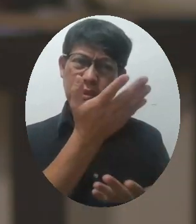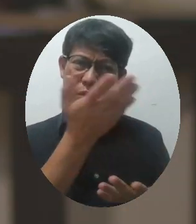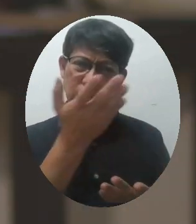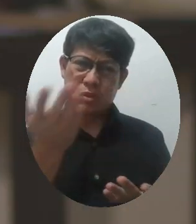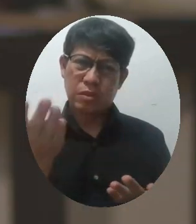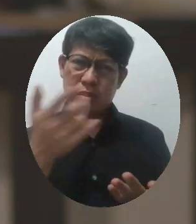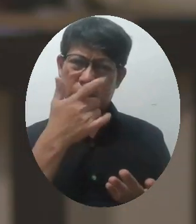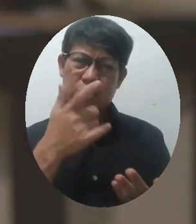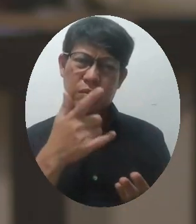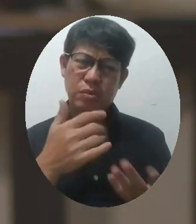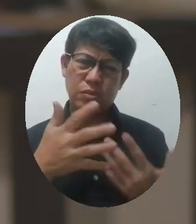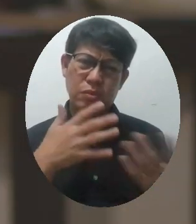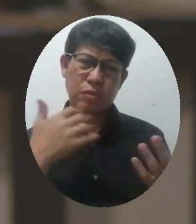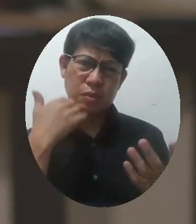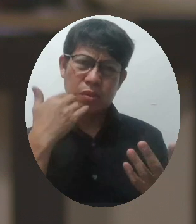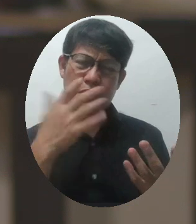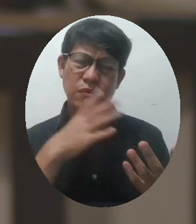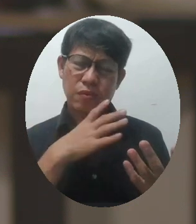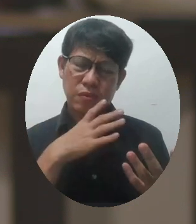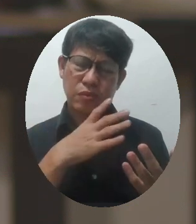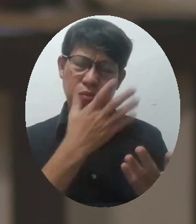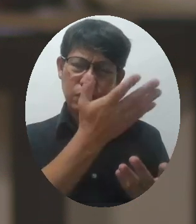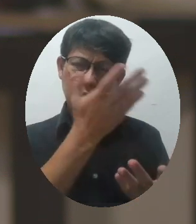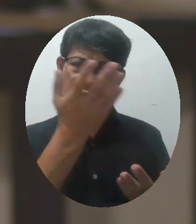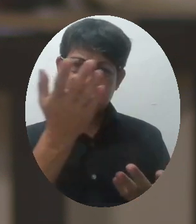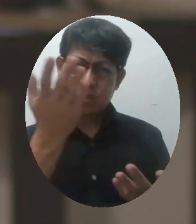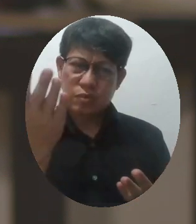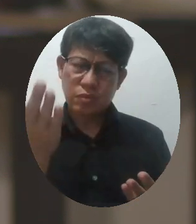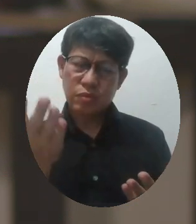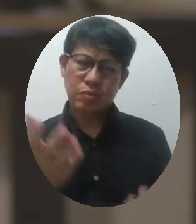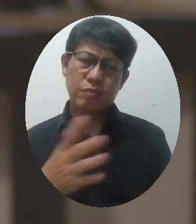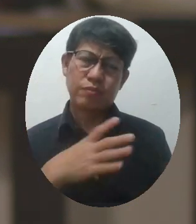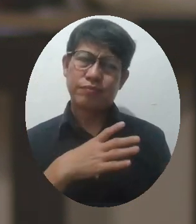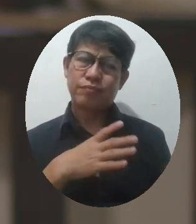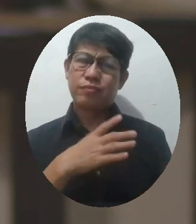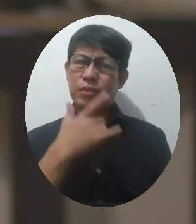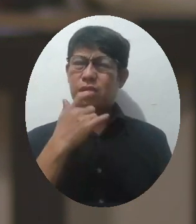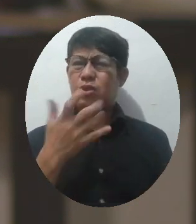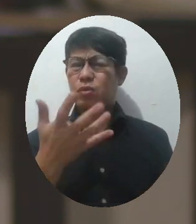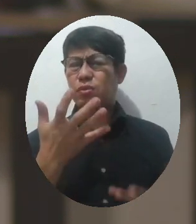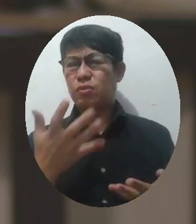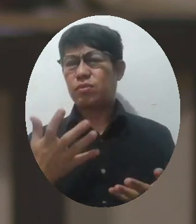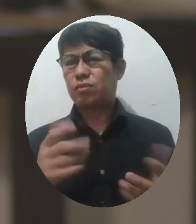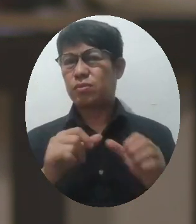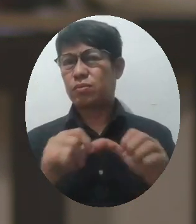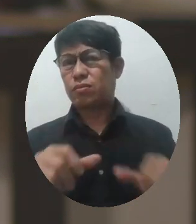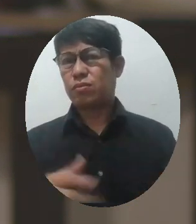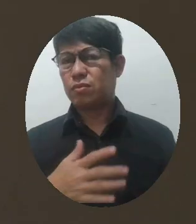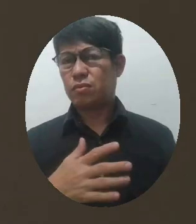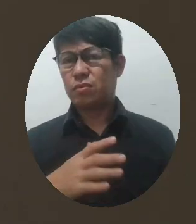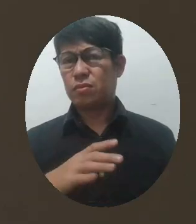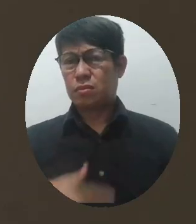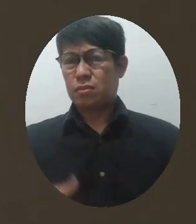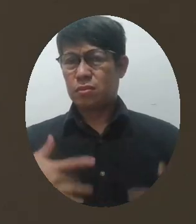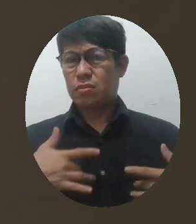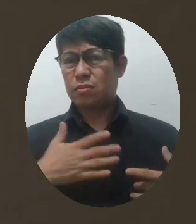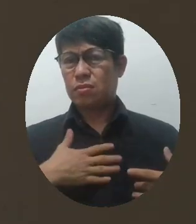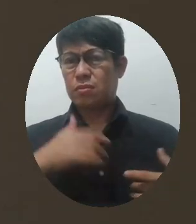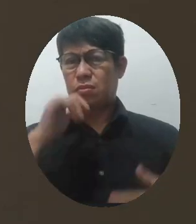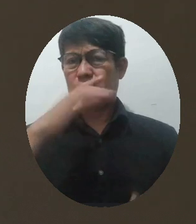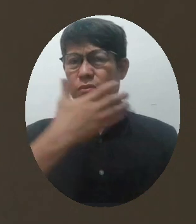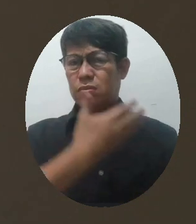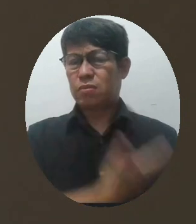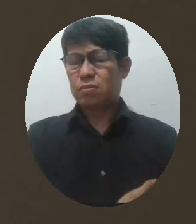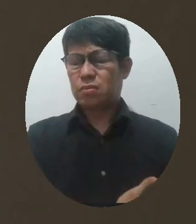kung nakakahiya na pag na-hospital si Natalie, ipinopost ko po yung anak ko sa Facebook. Humihingi ako ng